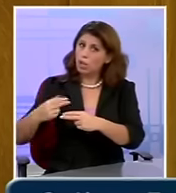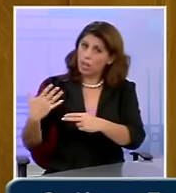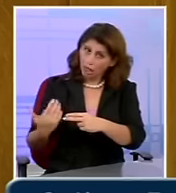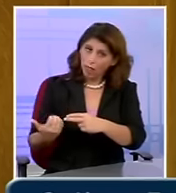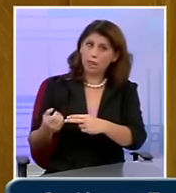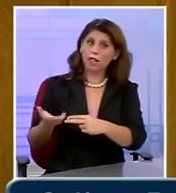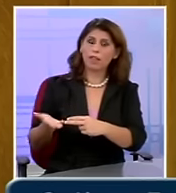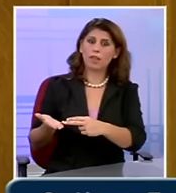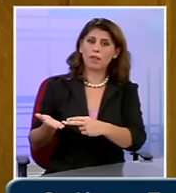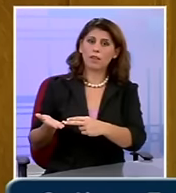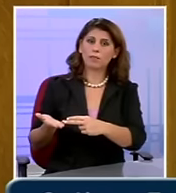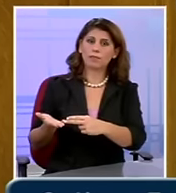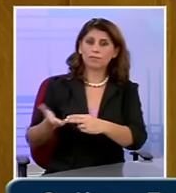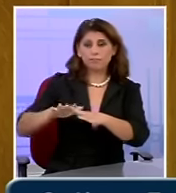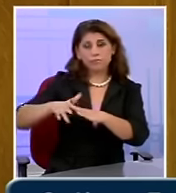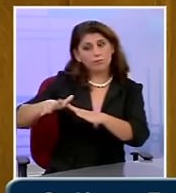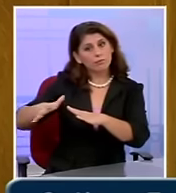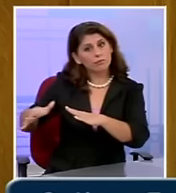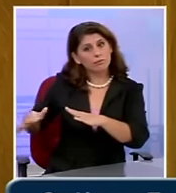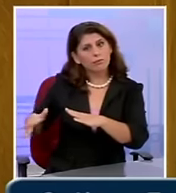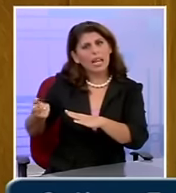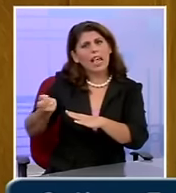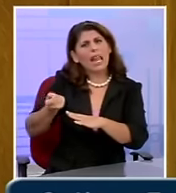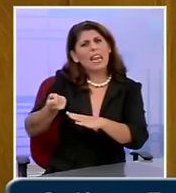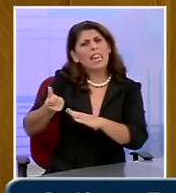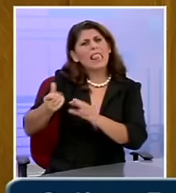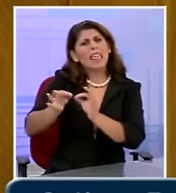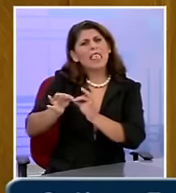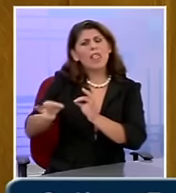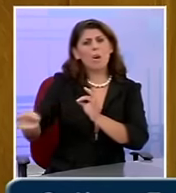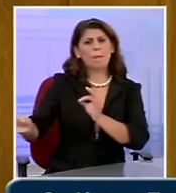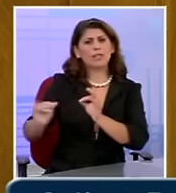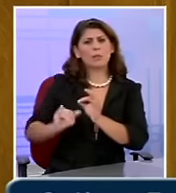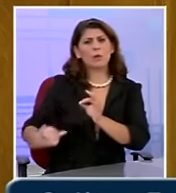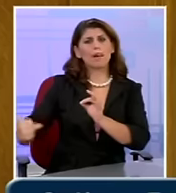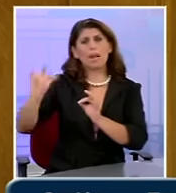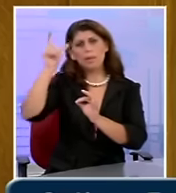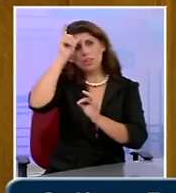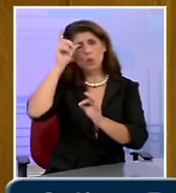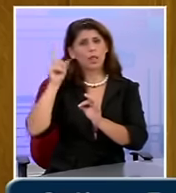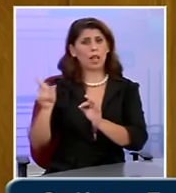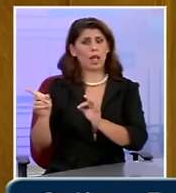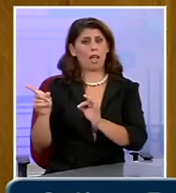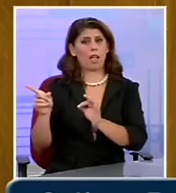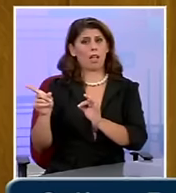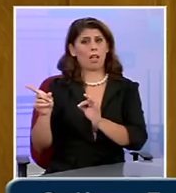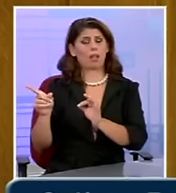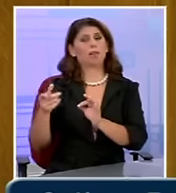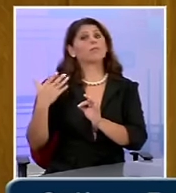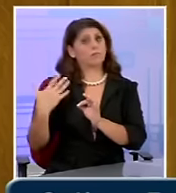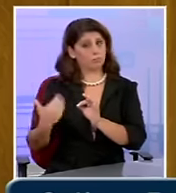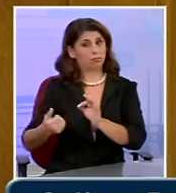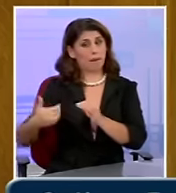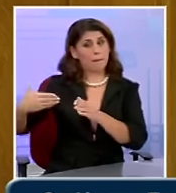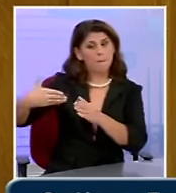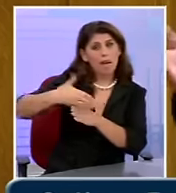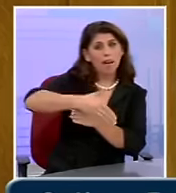ότι οι ακτές της είναι λίγα χιλιόμετρα μακριά από την Τουρκία και ότι υπήρχε